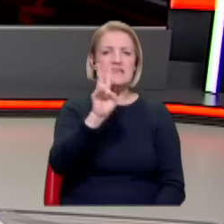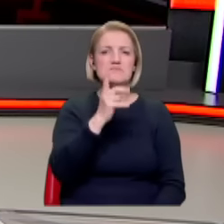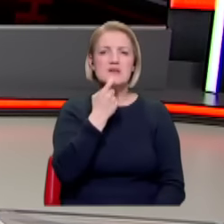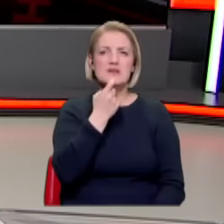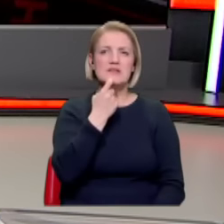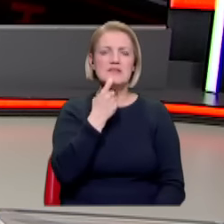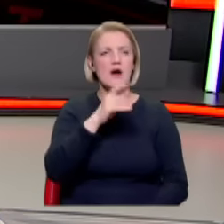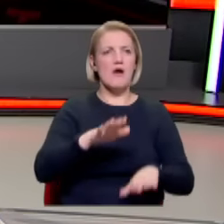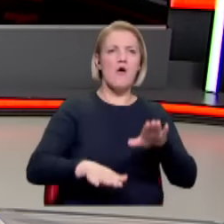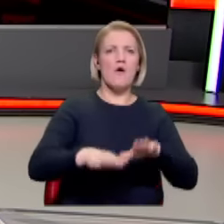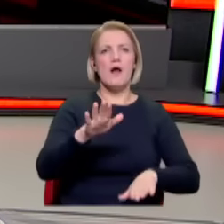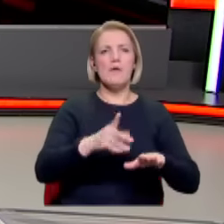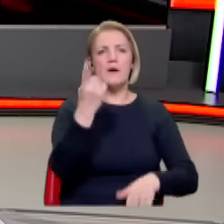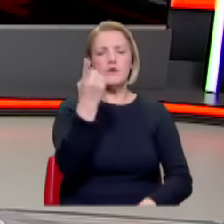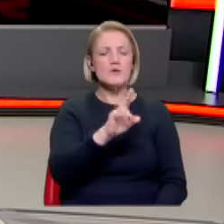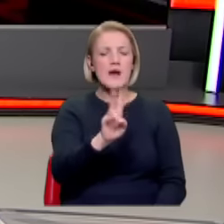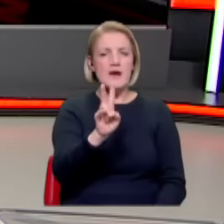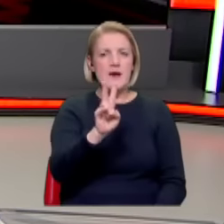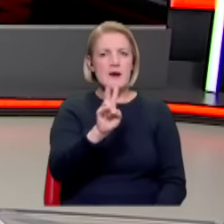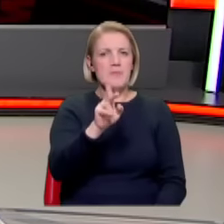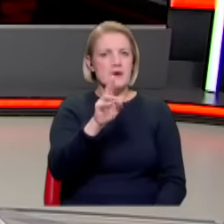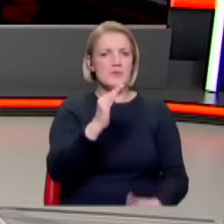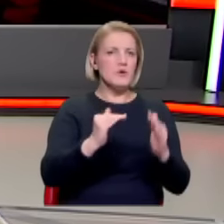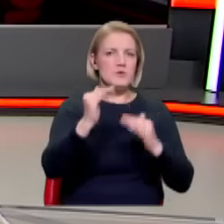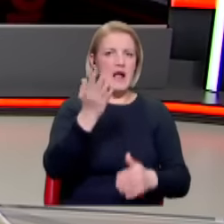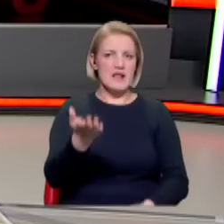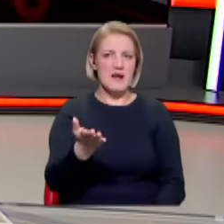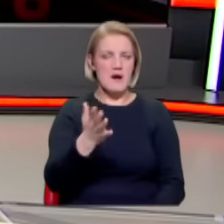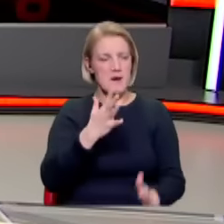yılda aşağı yukarı işte %20 kadar falan arttırmış bunu.